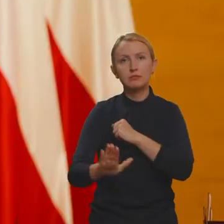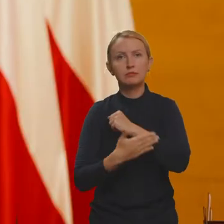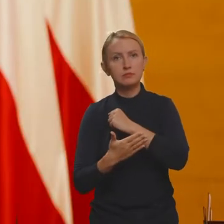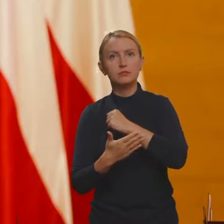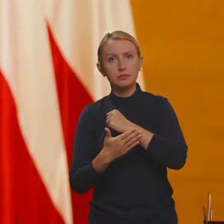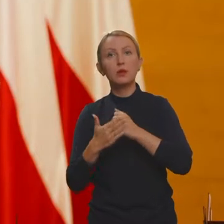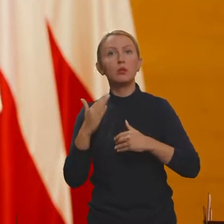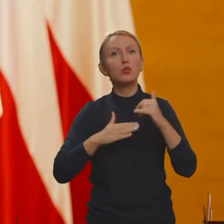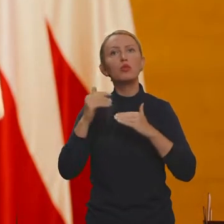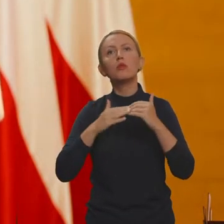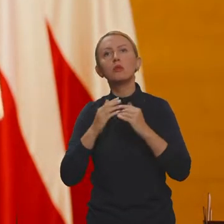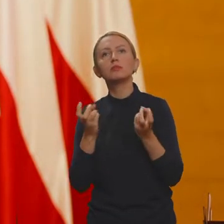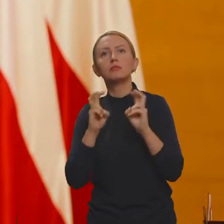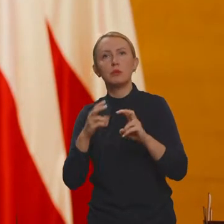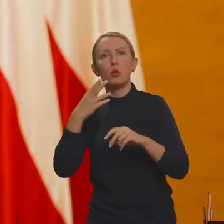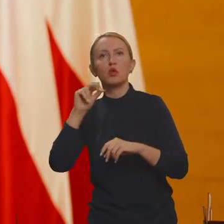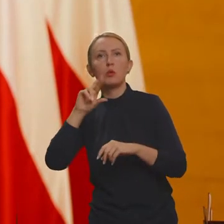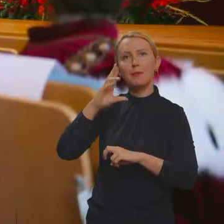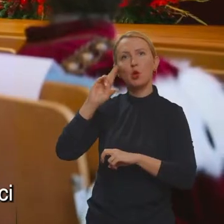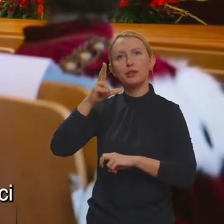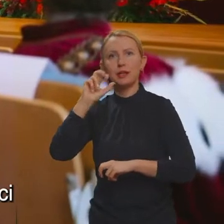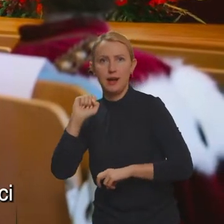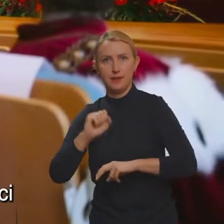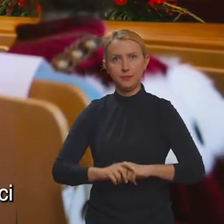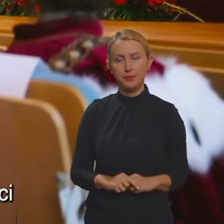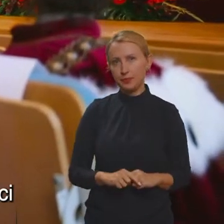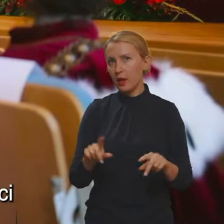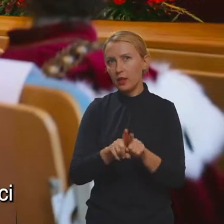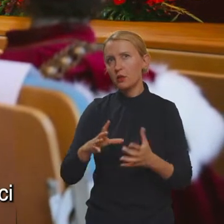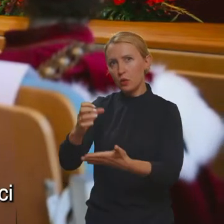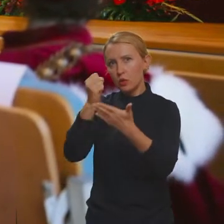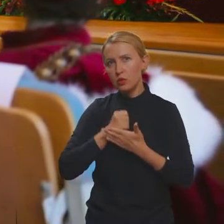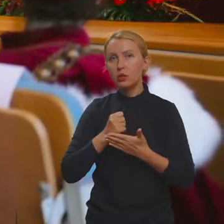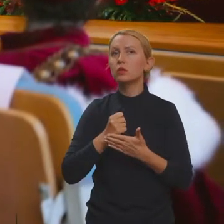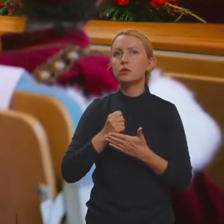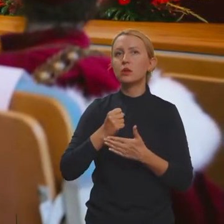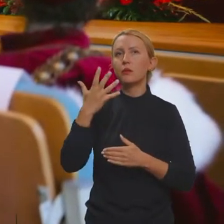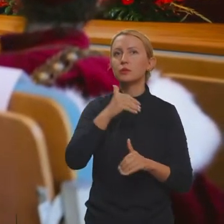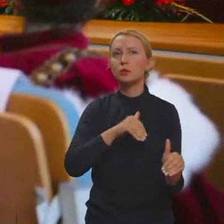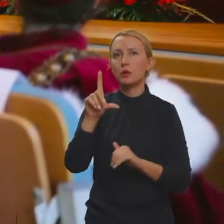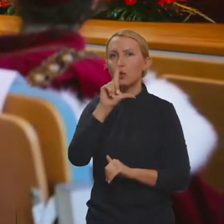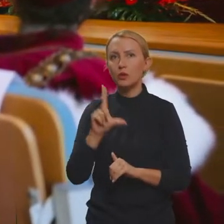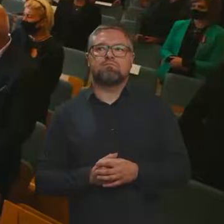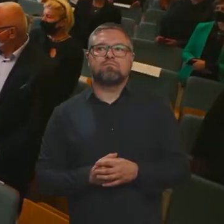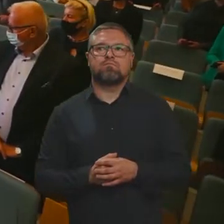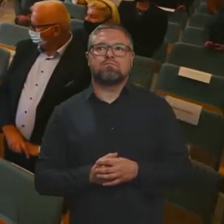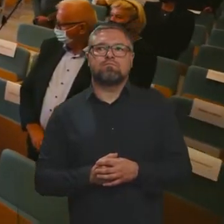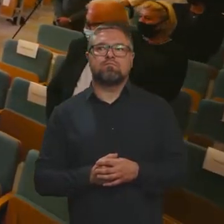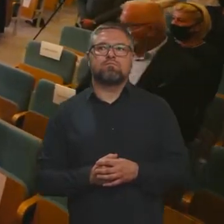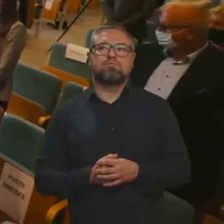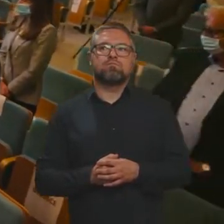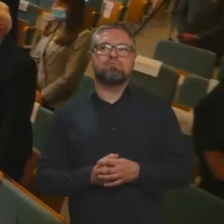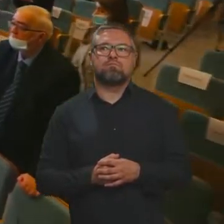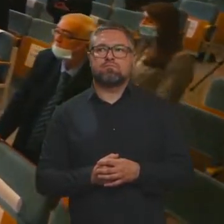wsparcie budowy monoprofilowego Centrum Symulacji Medycznej. Ponadto uzyskaliśmy środki w wysokości prawie 5 milionów złotych na remont domu studenckiego